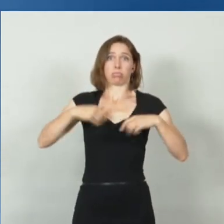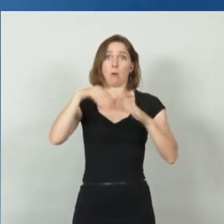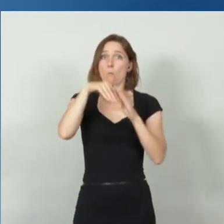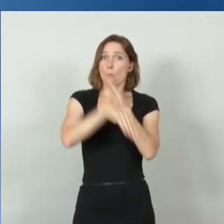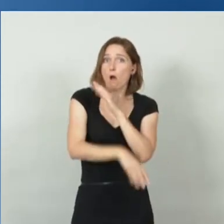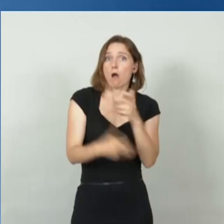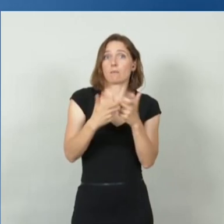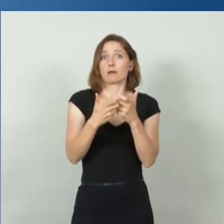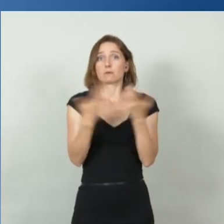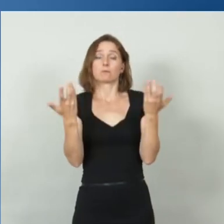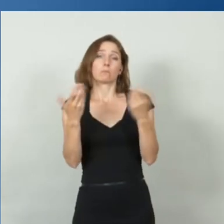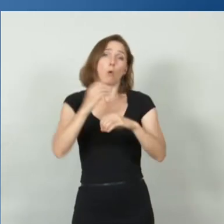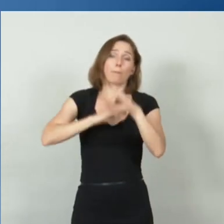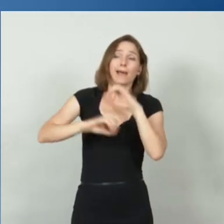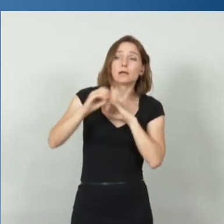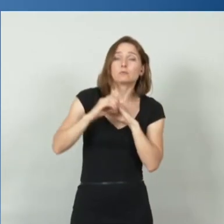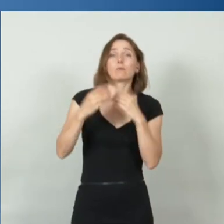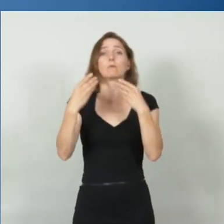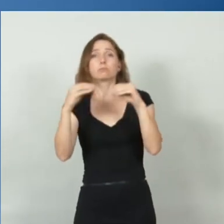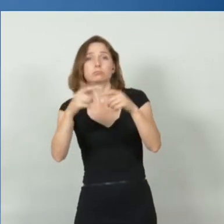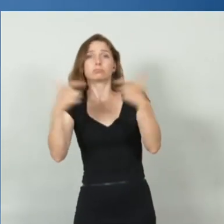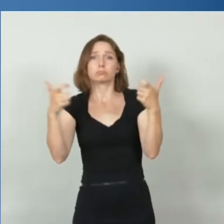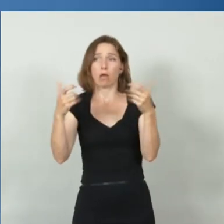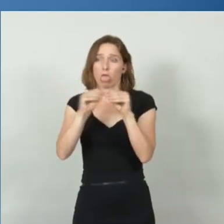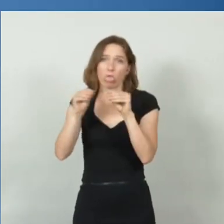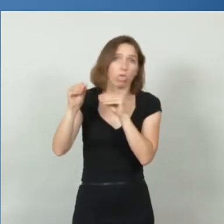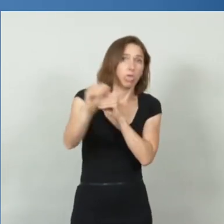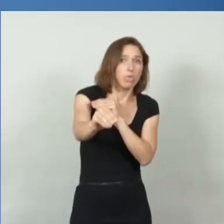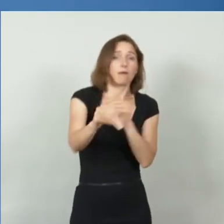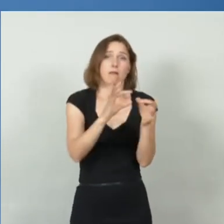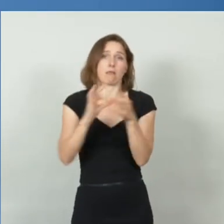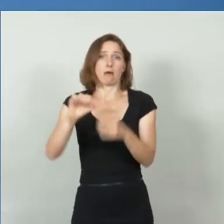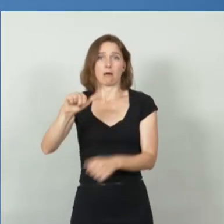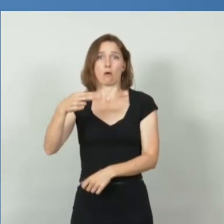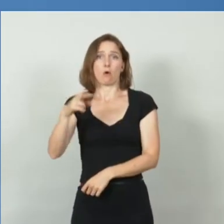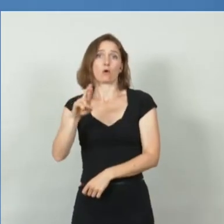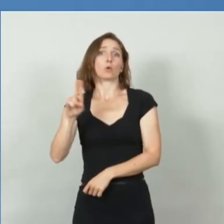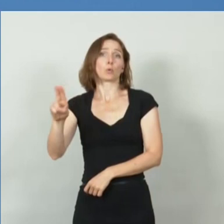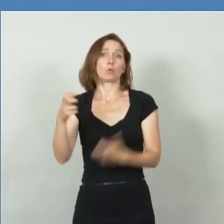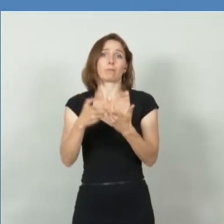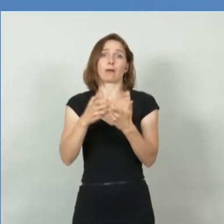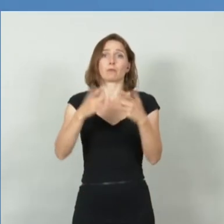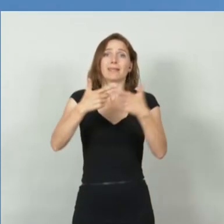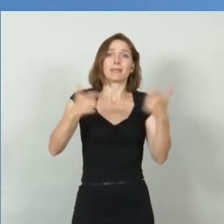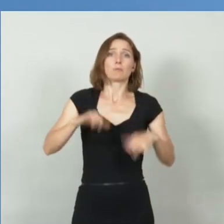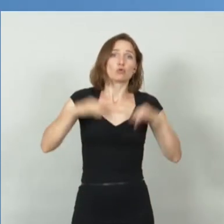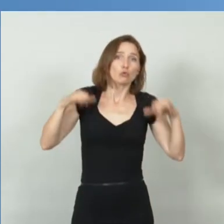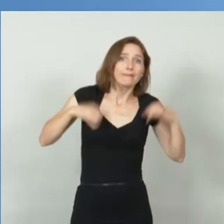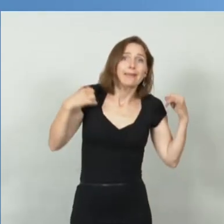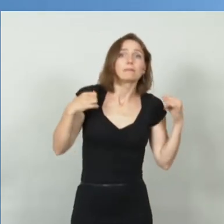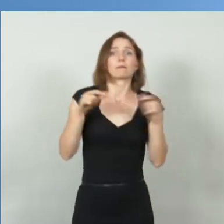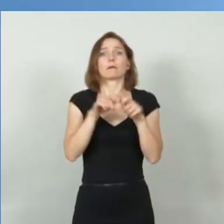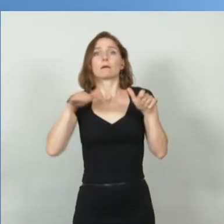certaines opérations liées à l'enrue équipement jeunesse les tremblent le clept donc ça c'est une